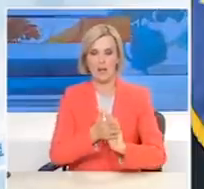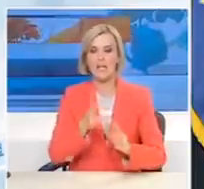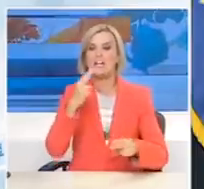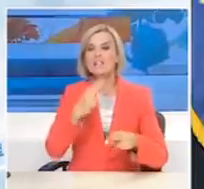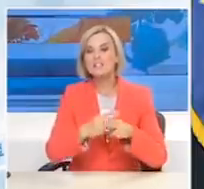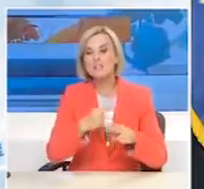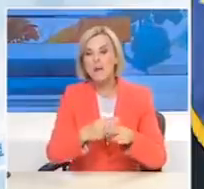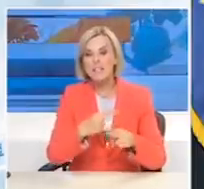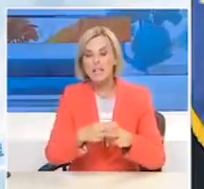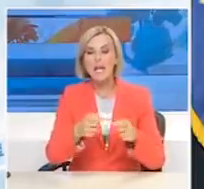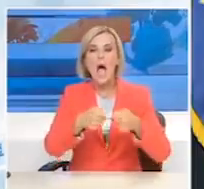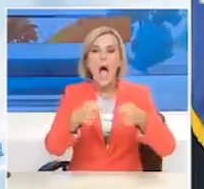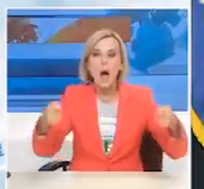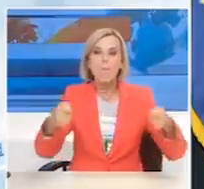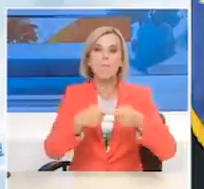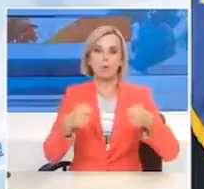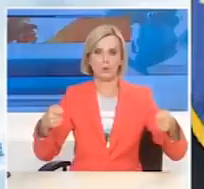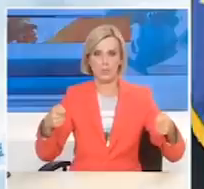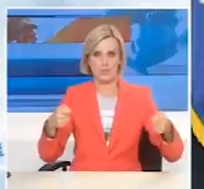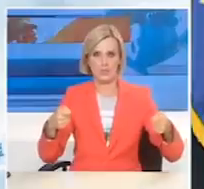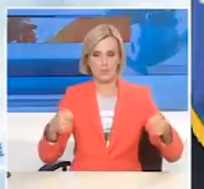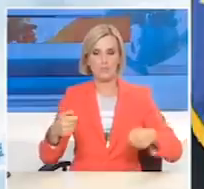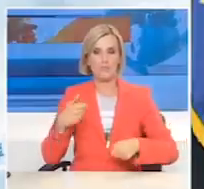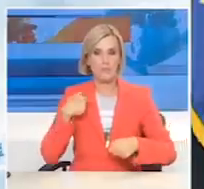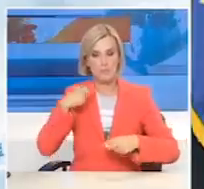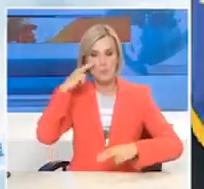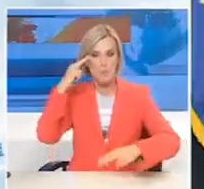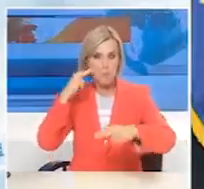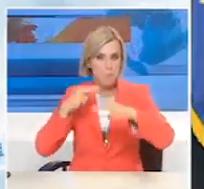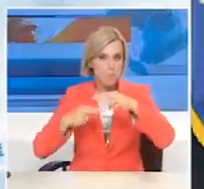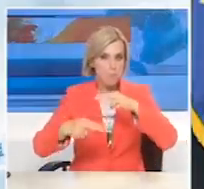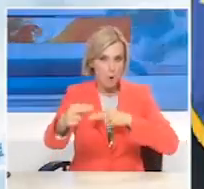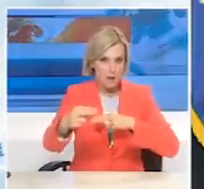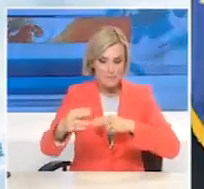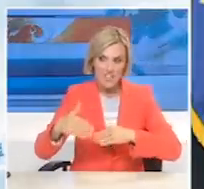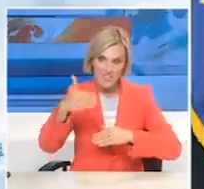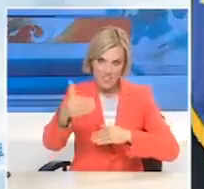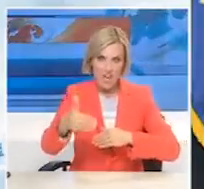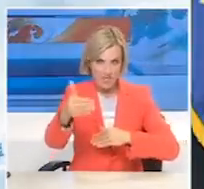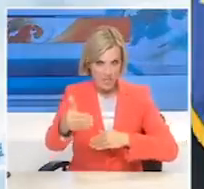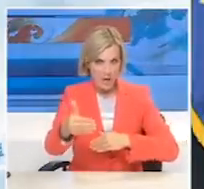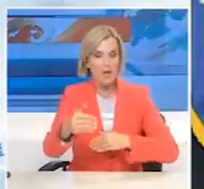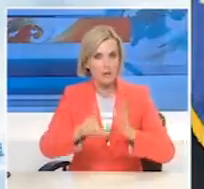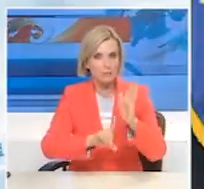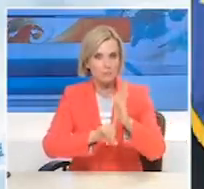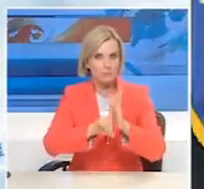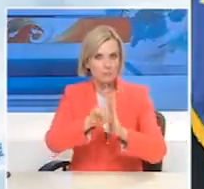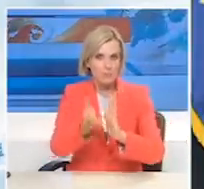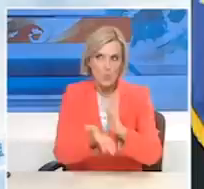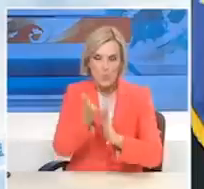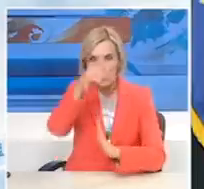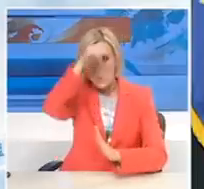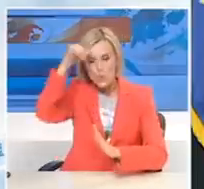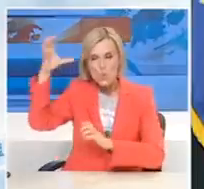είναι η τήρηση των αποστάσεων. Σύμφωνα με τις μετεωρολογικές προβλέψεις, τις επόμενες μέρες θα έχουμε σημαντική άνοδο της θερμοκρασίας. Πολλοί θα